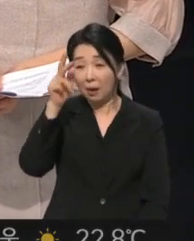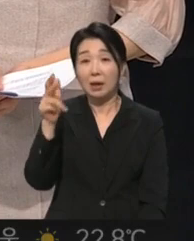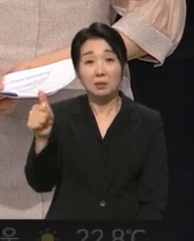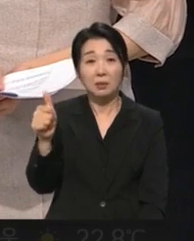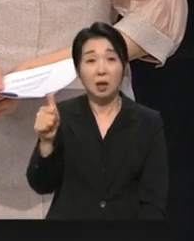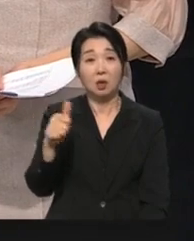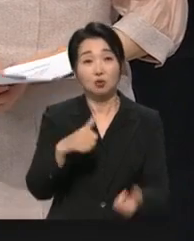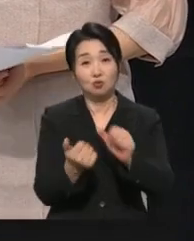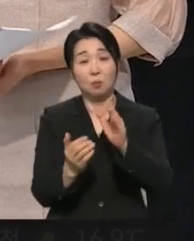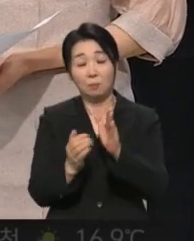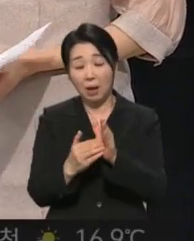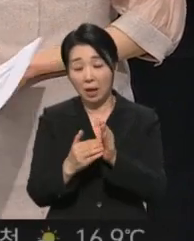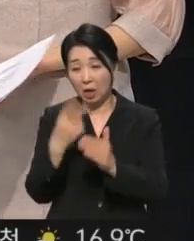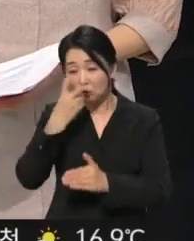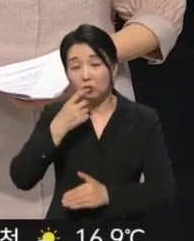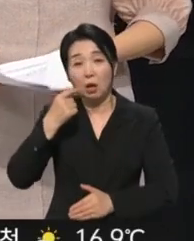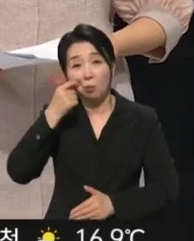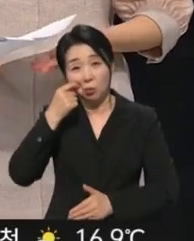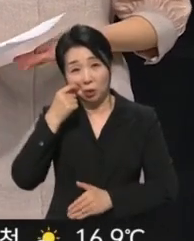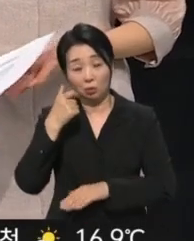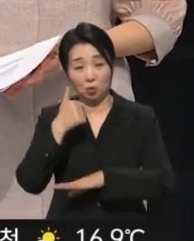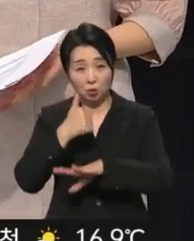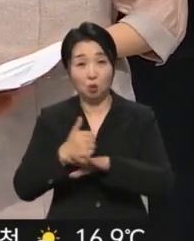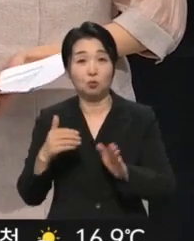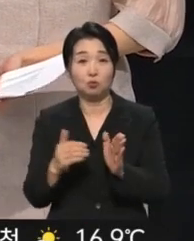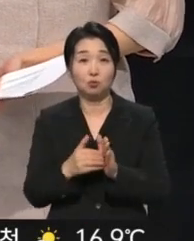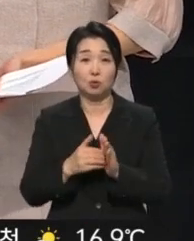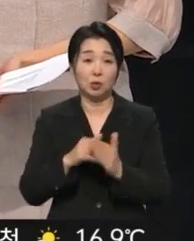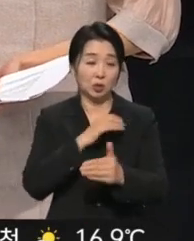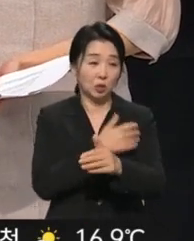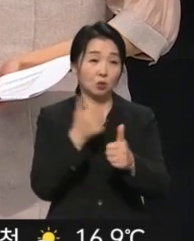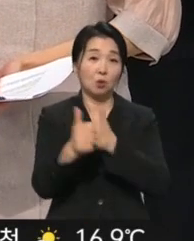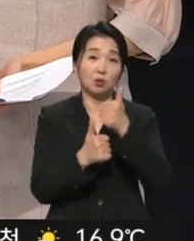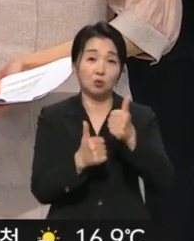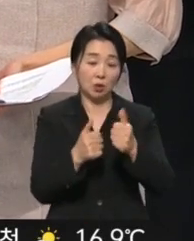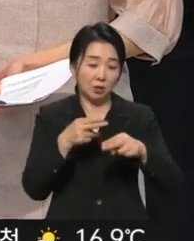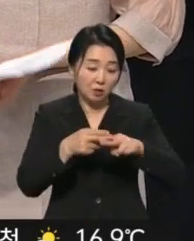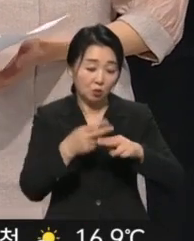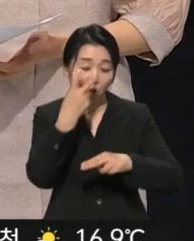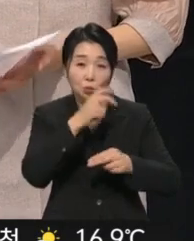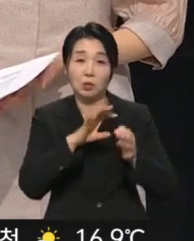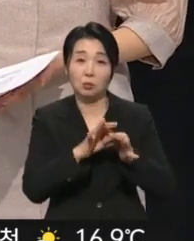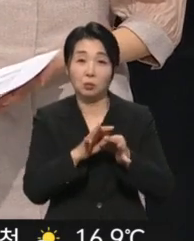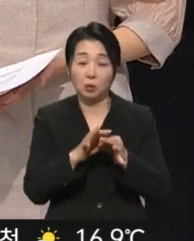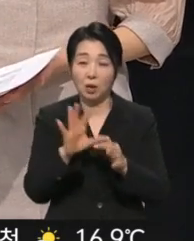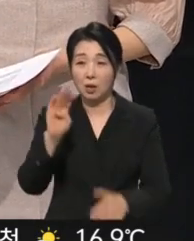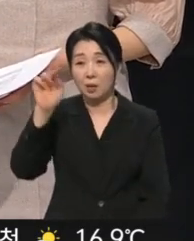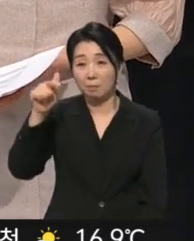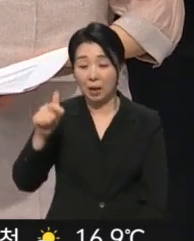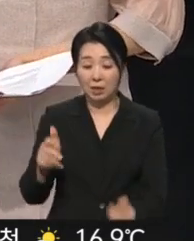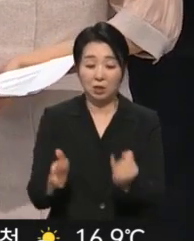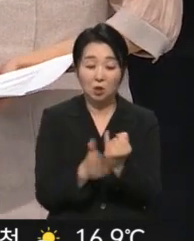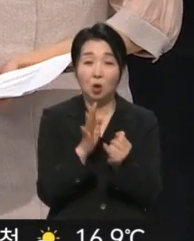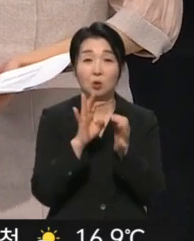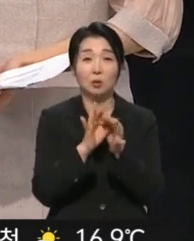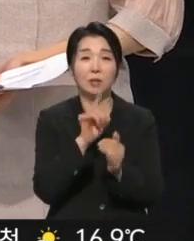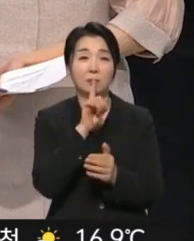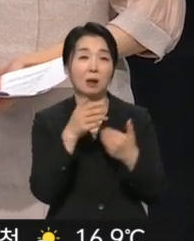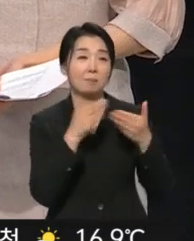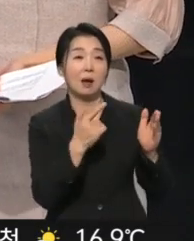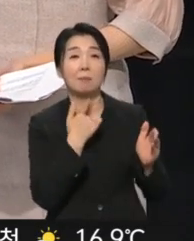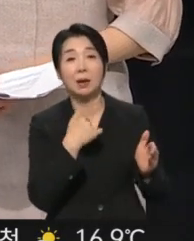수사를 진행하지 못하고 종결했지만 인권위는 직권조사를 통해 박 전 시장이 성희롱에 해당하는 언동을